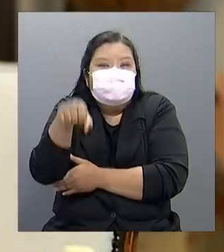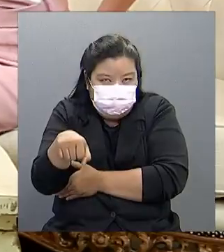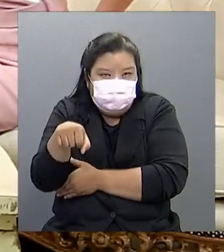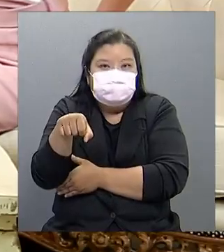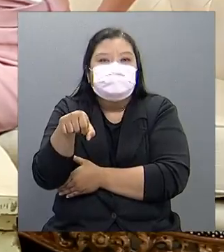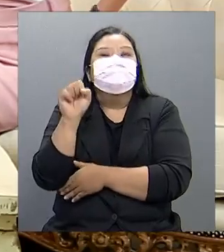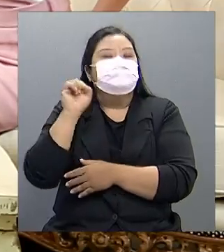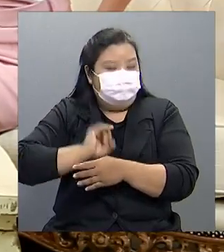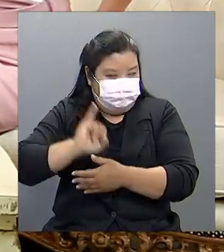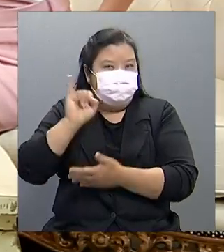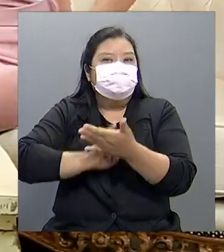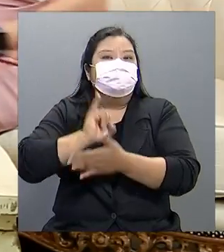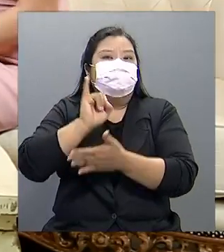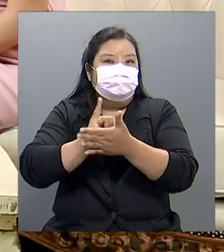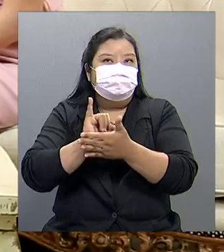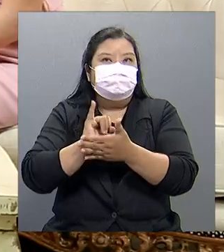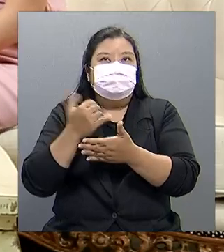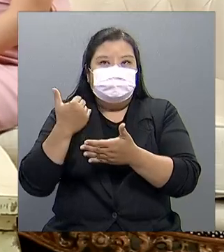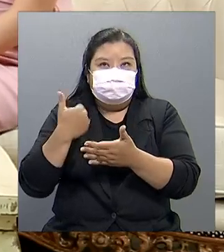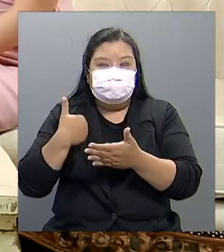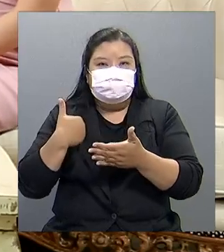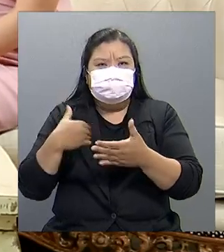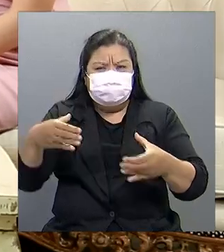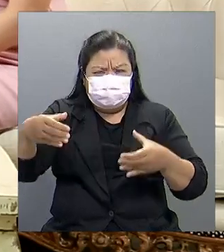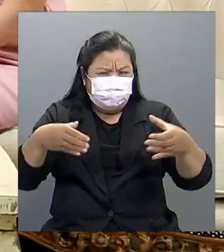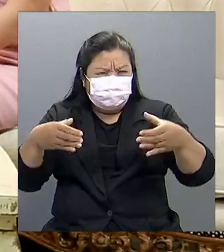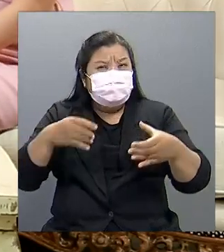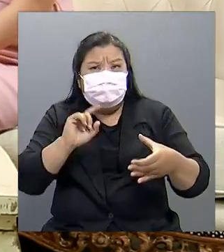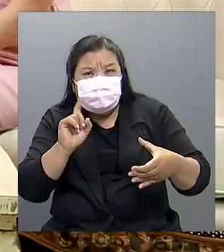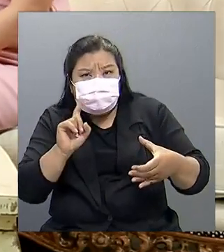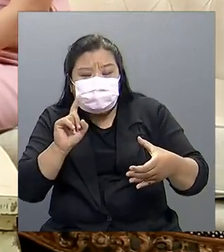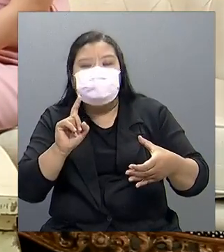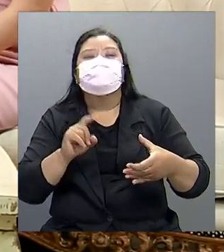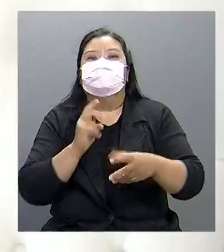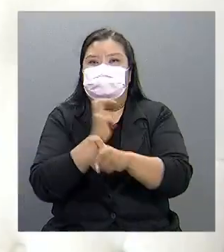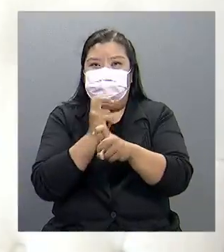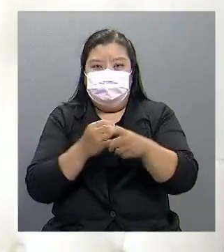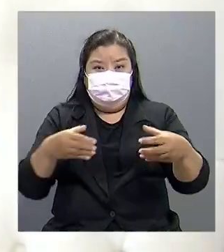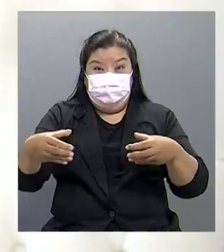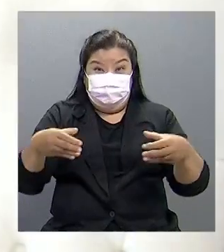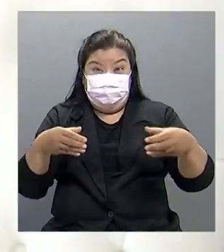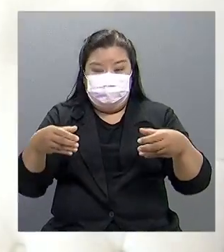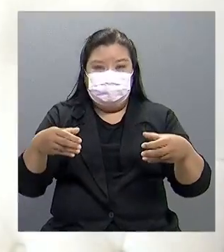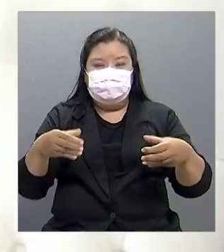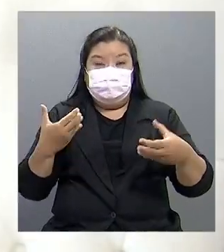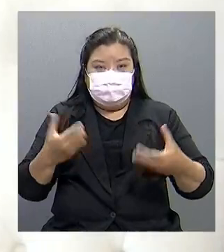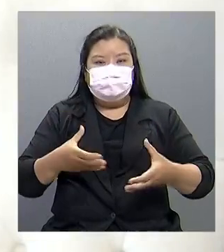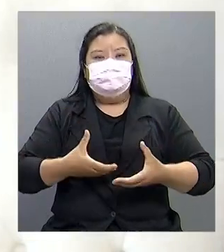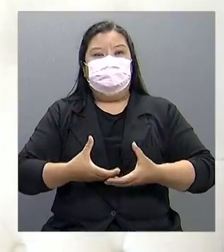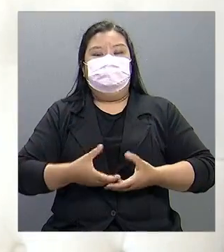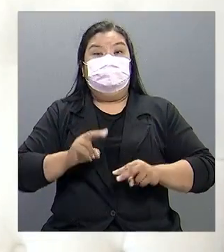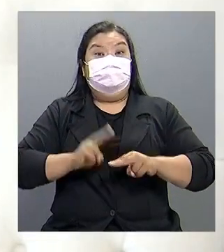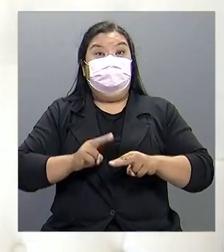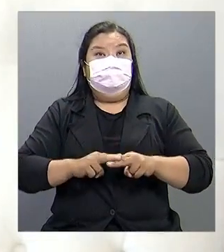ต้อง แล้วก็กระดูกสะโพก ส่วนกระดูกสะโพกเนี่ยปัญหาของกระดูกสะโพกคือพอเวลาเรานั่งนานๆปุ๊บเนี่ยนะฮะตัวข้อเราเนี่ย